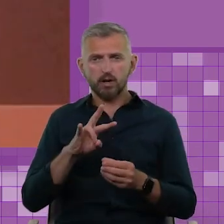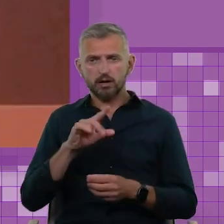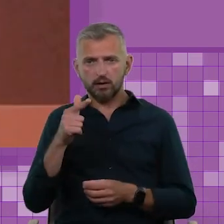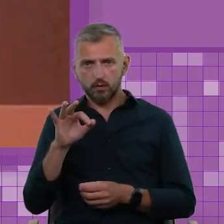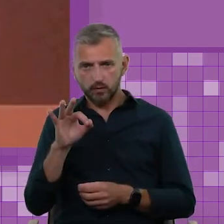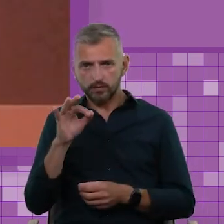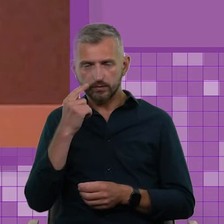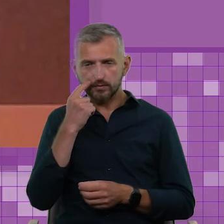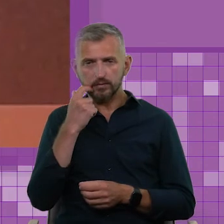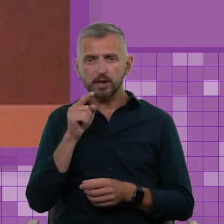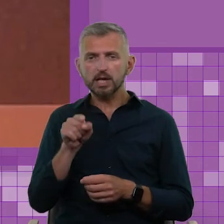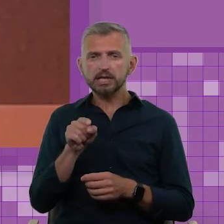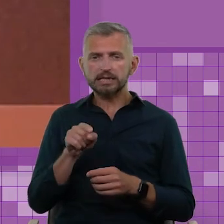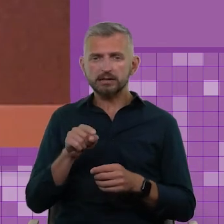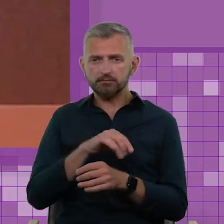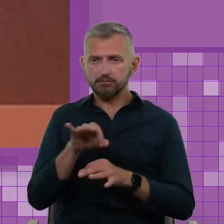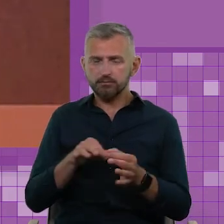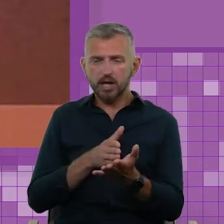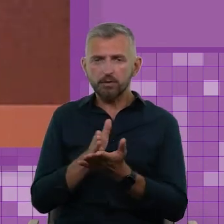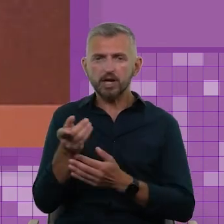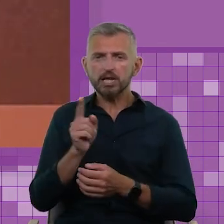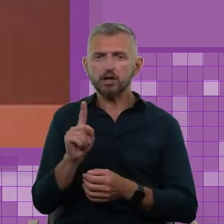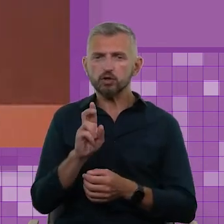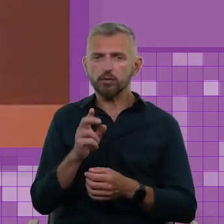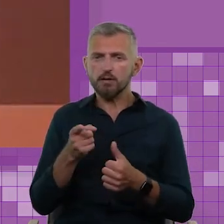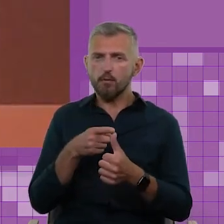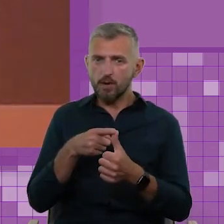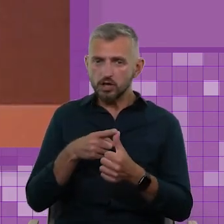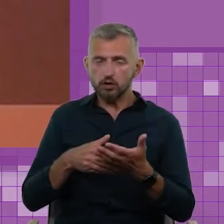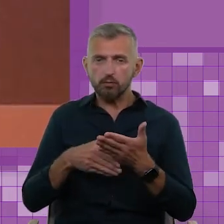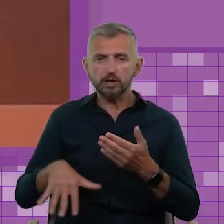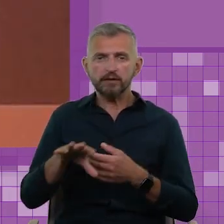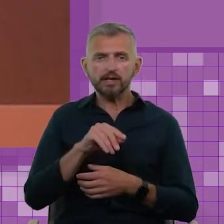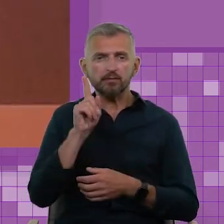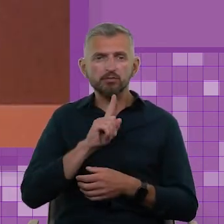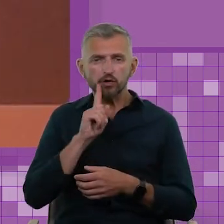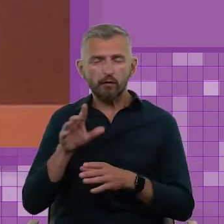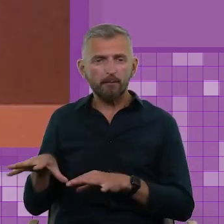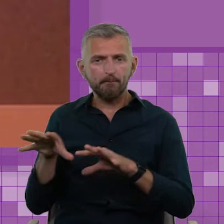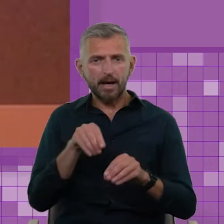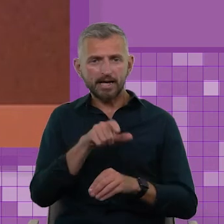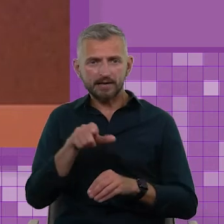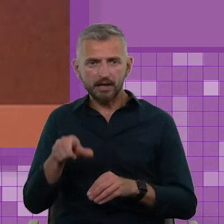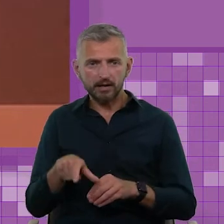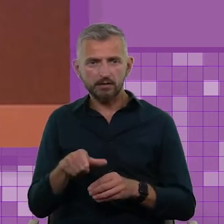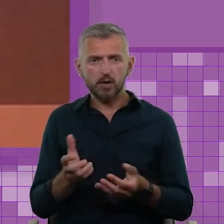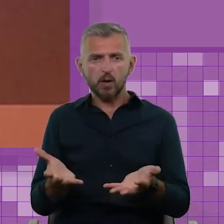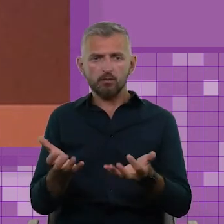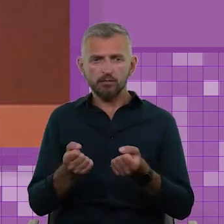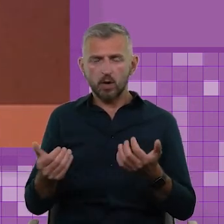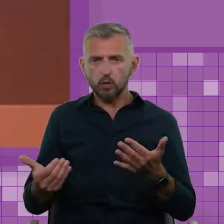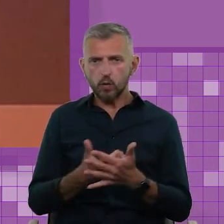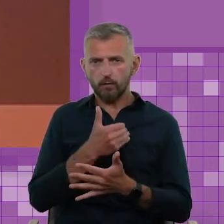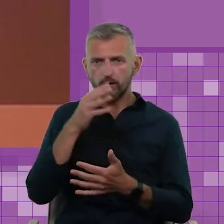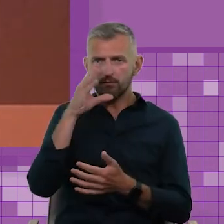Force. Ця ініціатива направлена на те, щоб, по-перше, допомогти всім тимчасовим переселенцям отримати нові